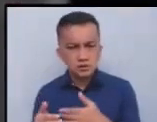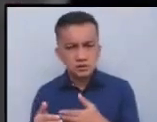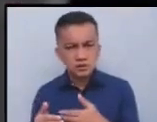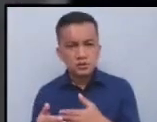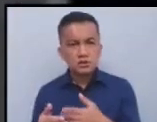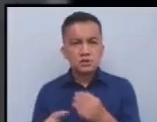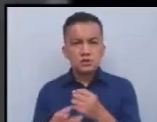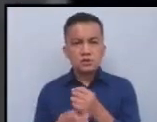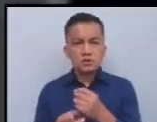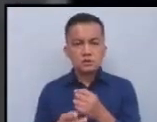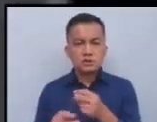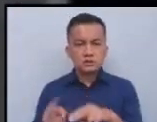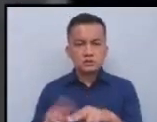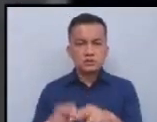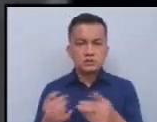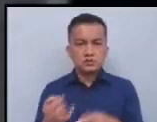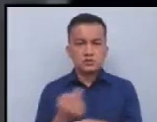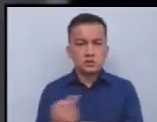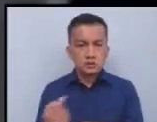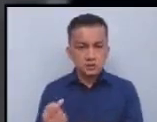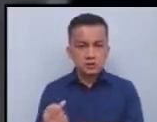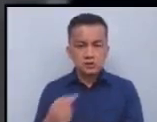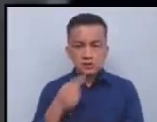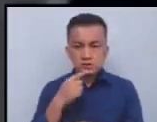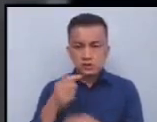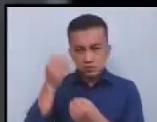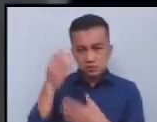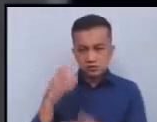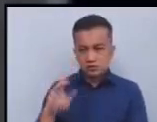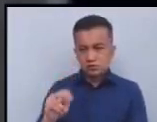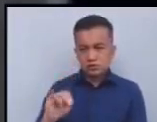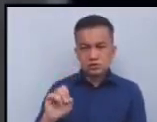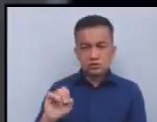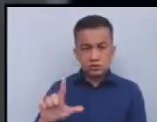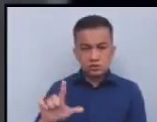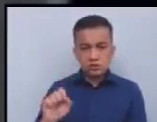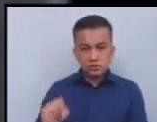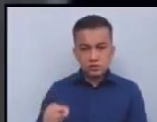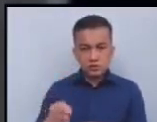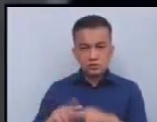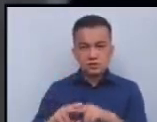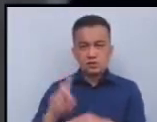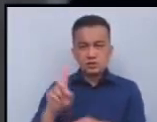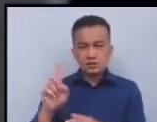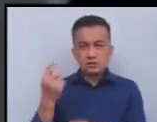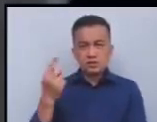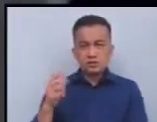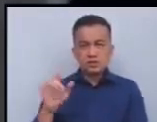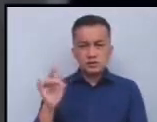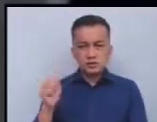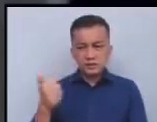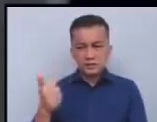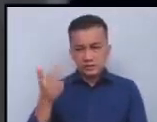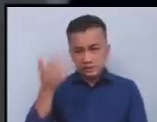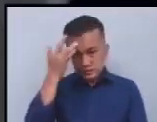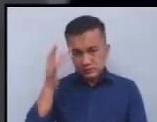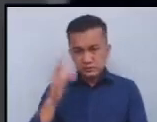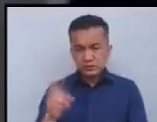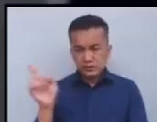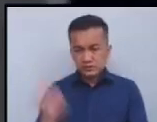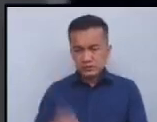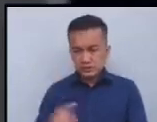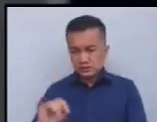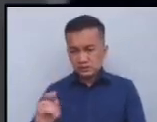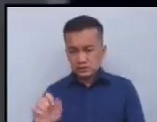sa linggong ito. Ayon sa abiso ng Uni-Oil, posibleng tumaas ng 1 peso at 10 centavos ang kada litro ng diesel habang